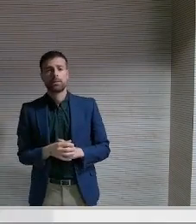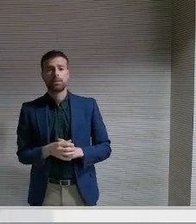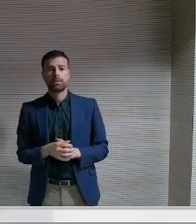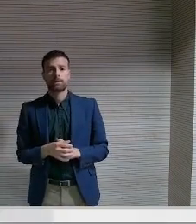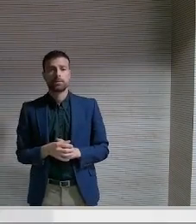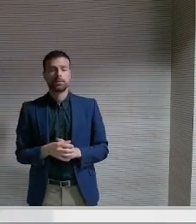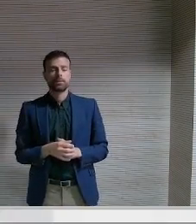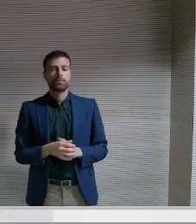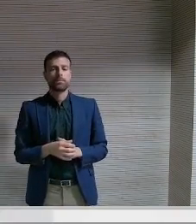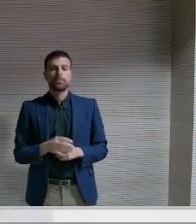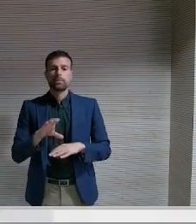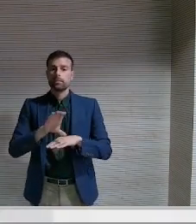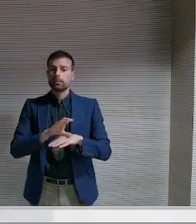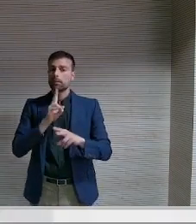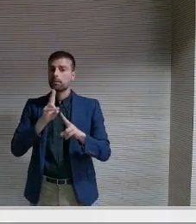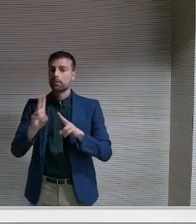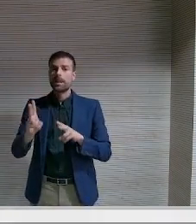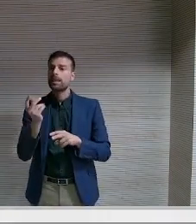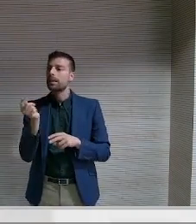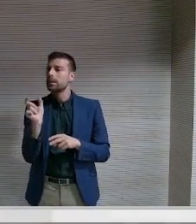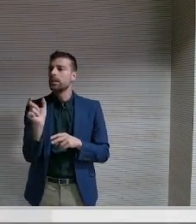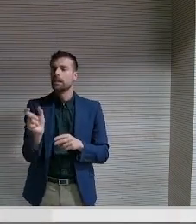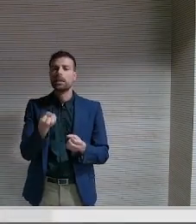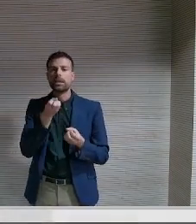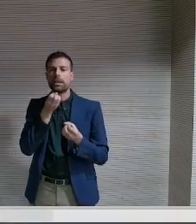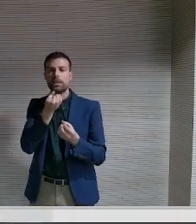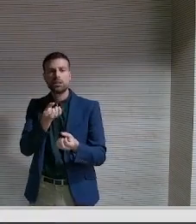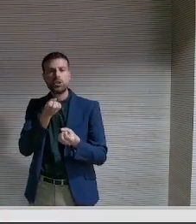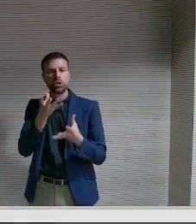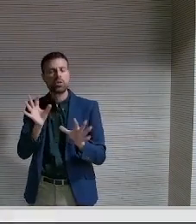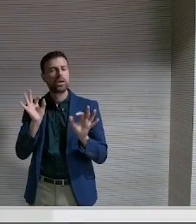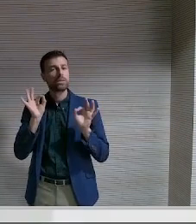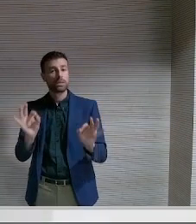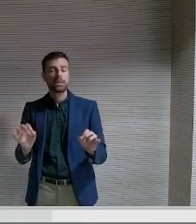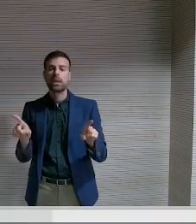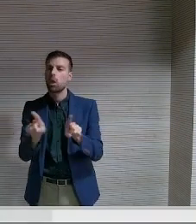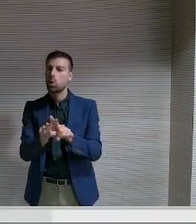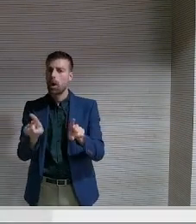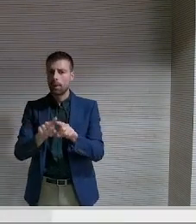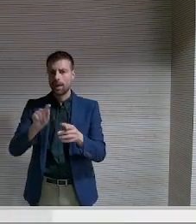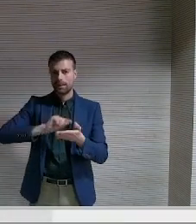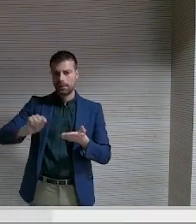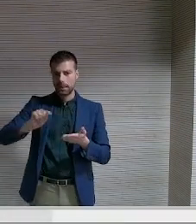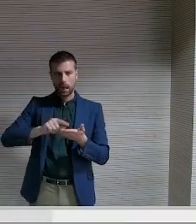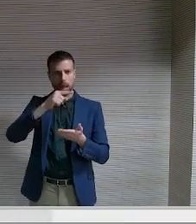Bé, són les xifres. En tot cas, les pot repassar el secretari.